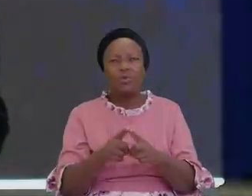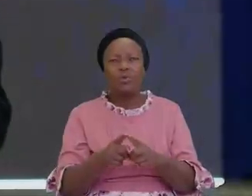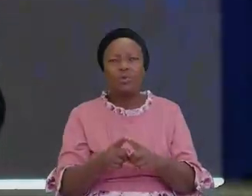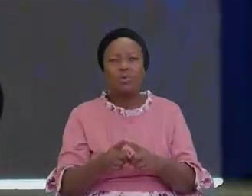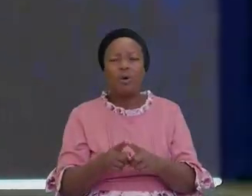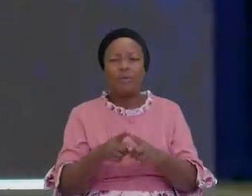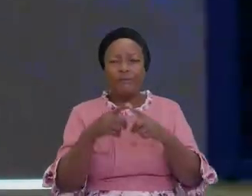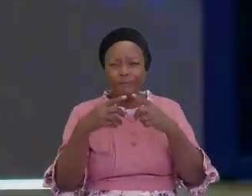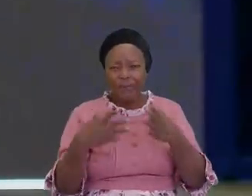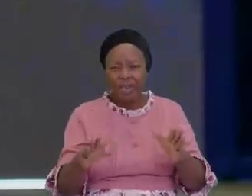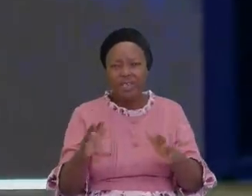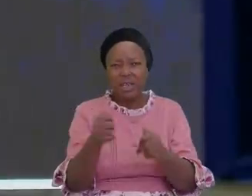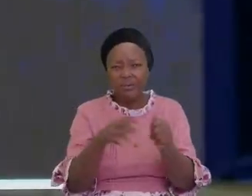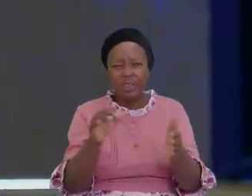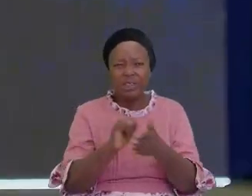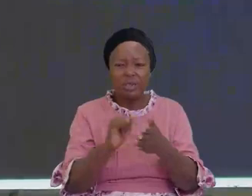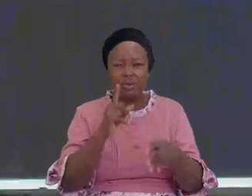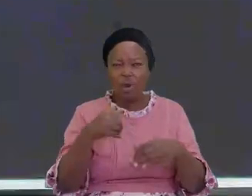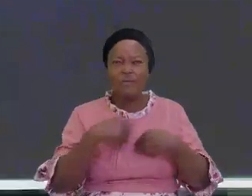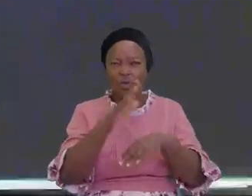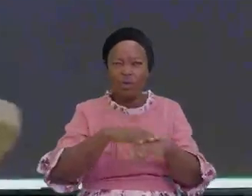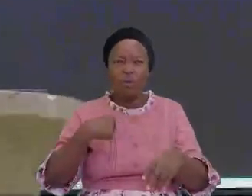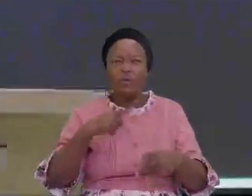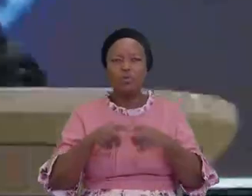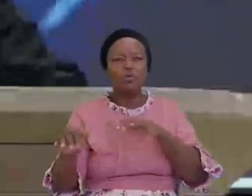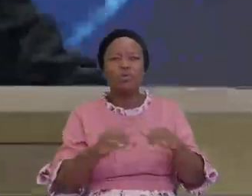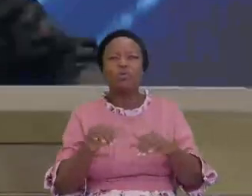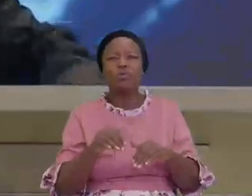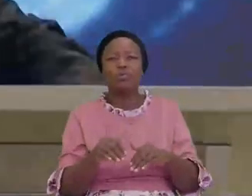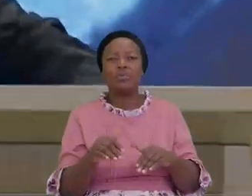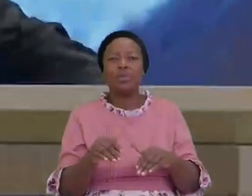Pour accomplir tout ce que tu m'appelles à accomplir.